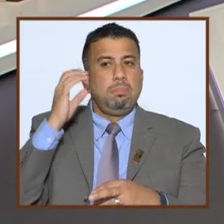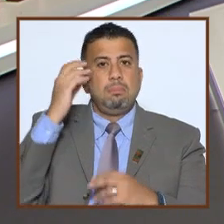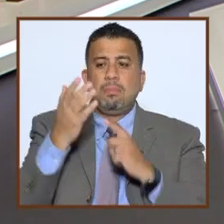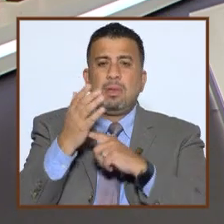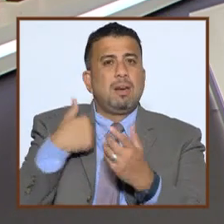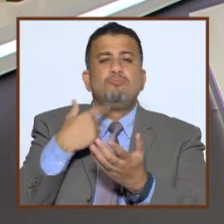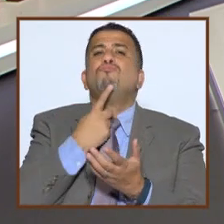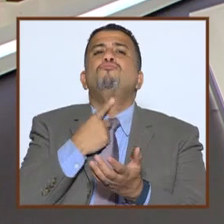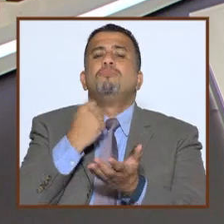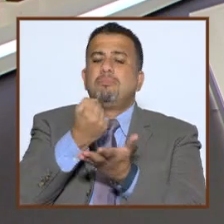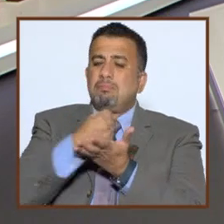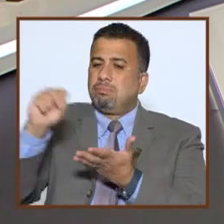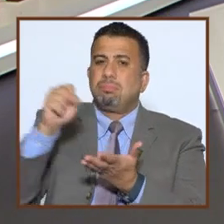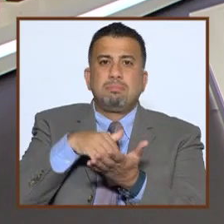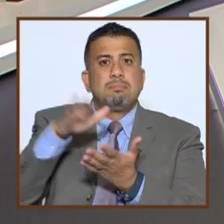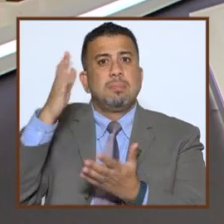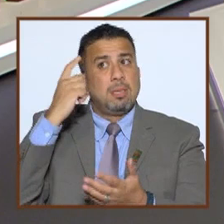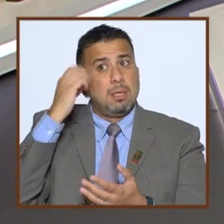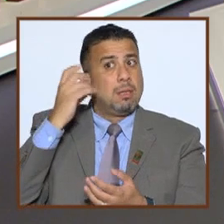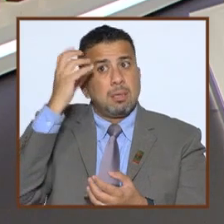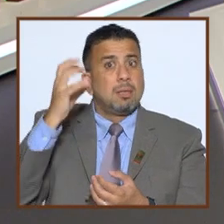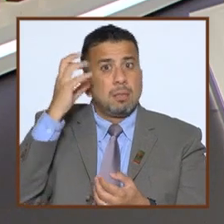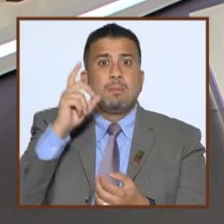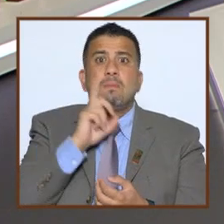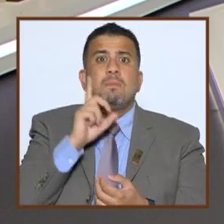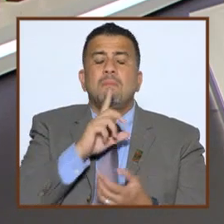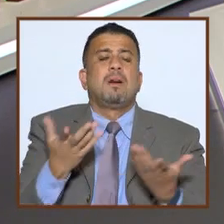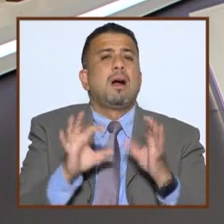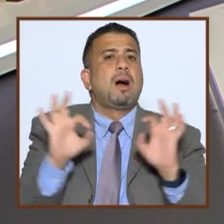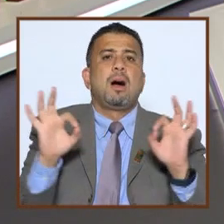والسؤال السؤال الثالث يا شيخ الله يطول عمرك